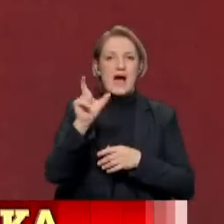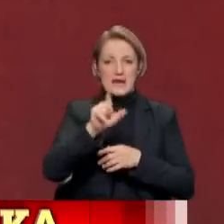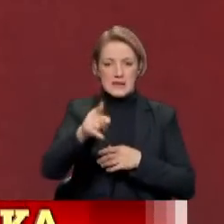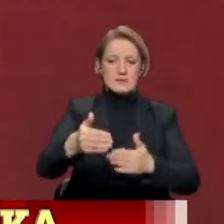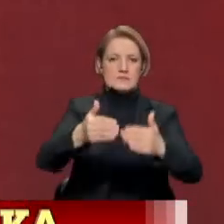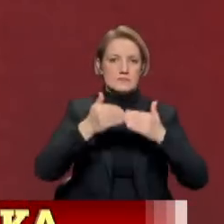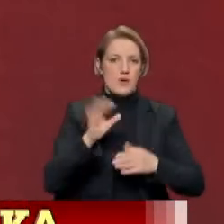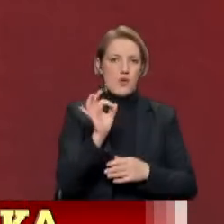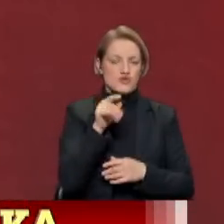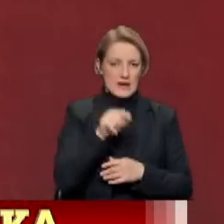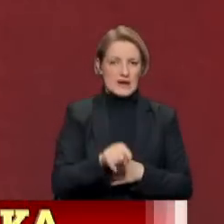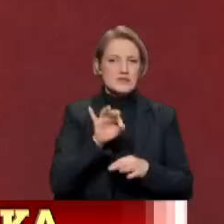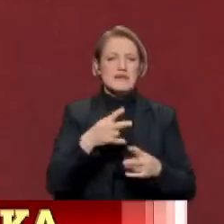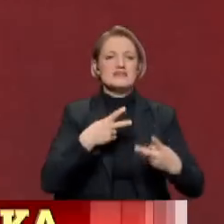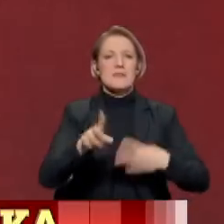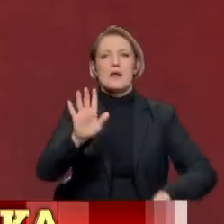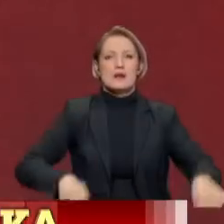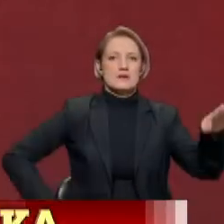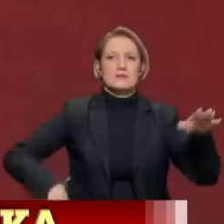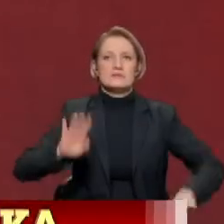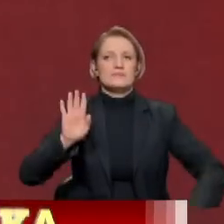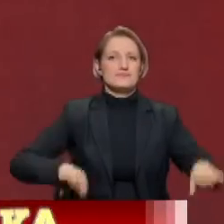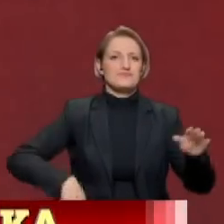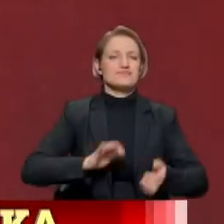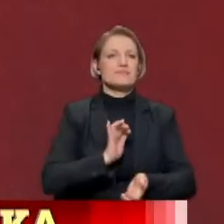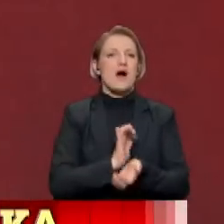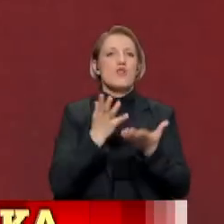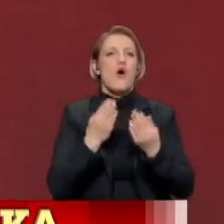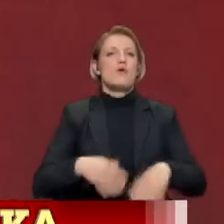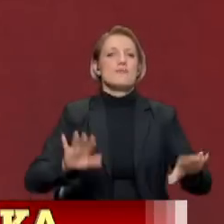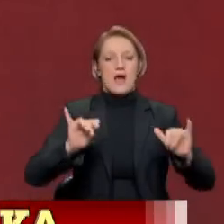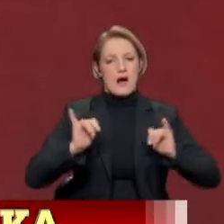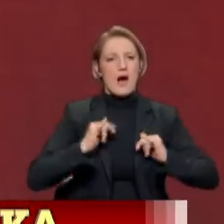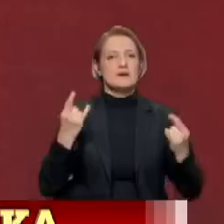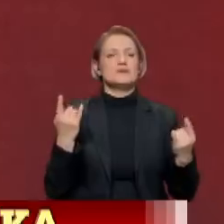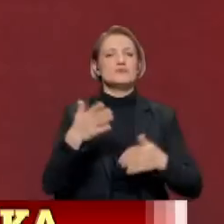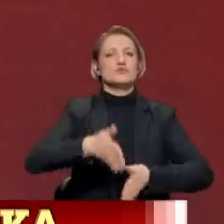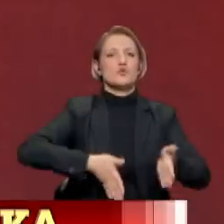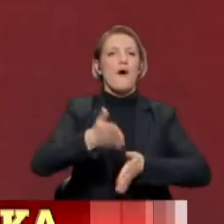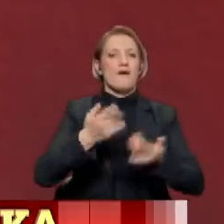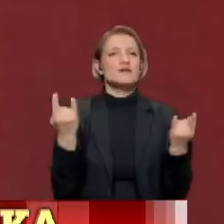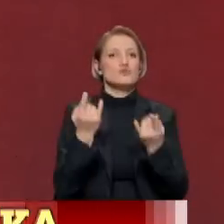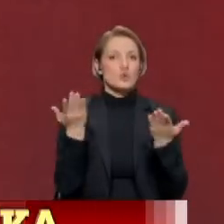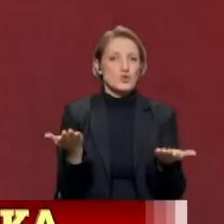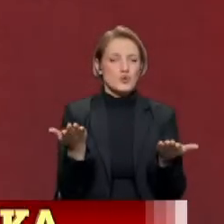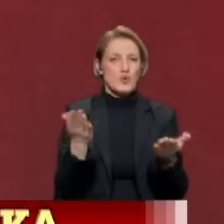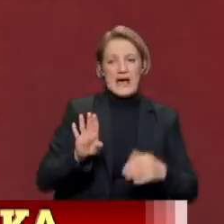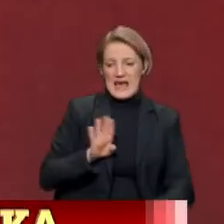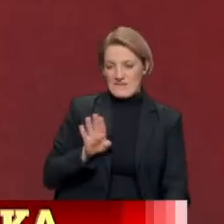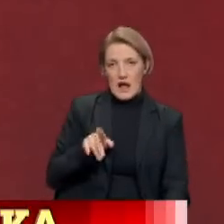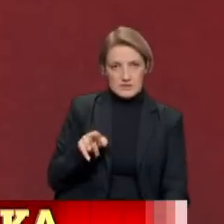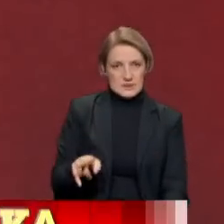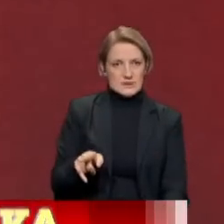ve şimdi de serbestçe elleri kollarını böyle bağlı olmadan rahatça sokakta dolaşabiliyorlardı.